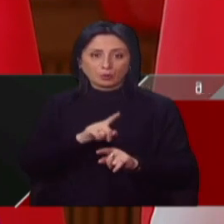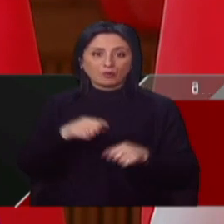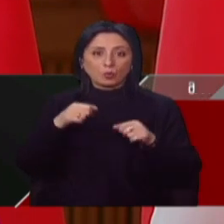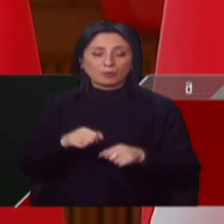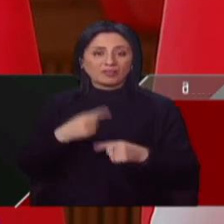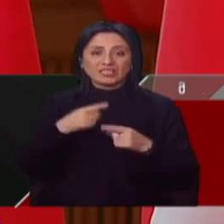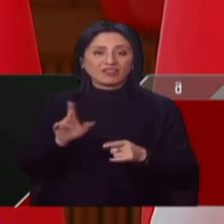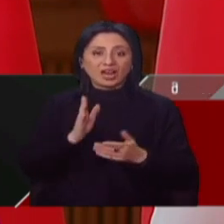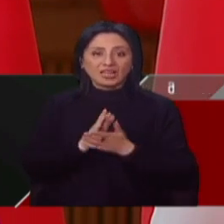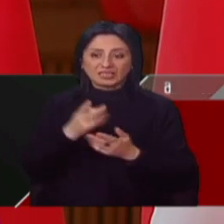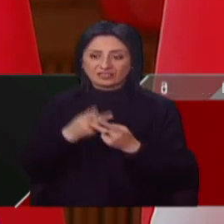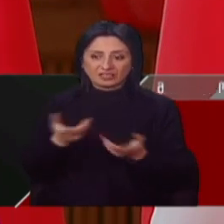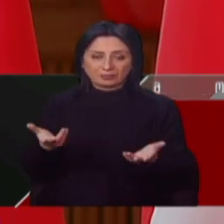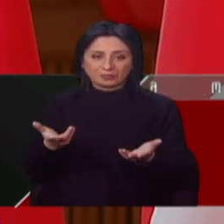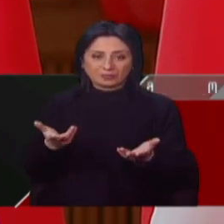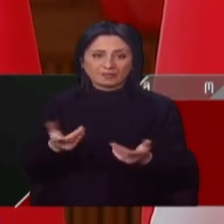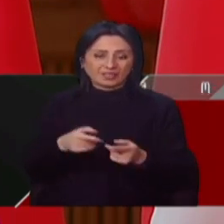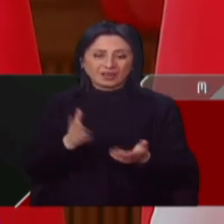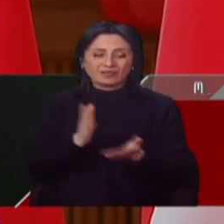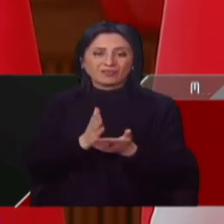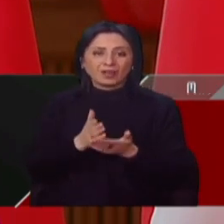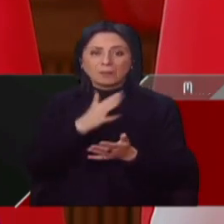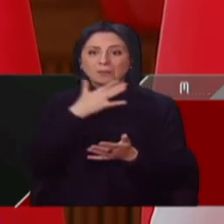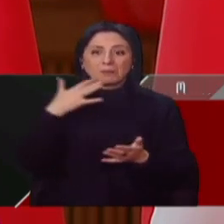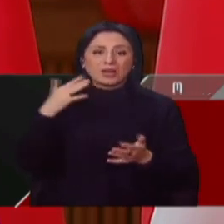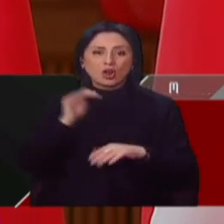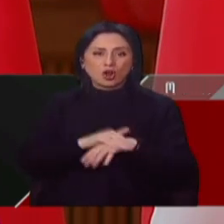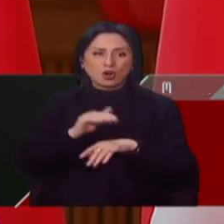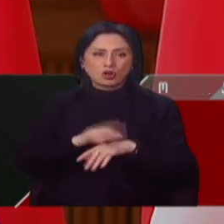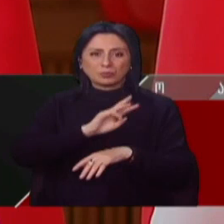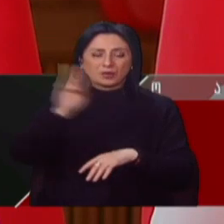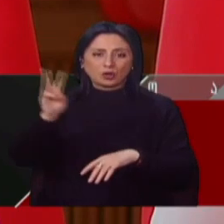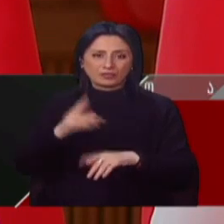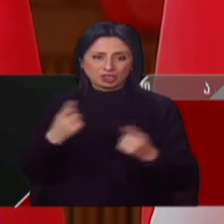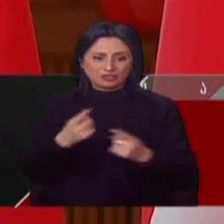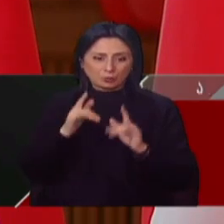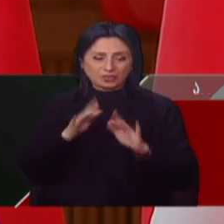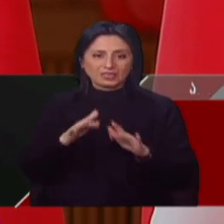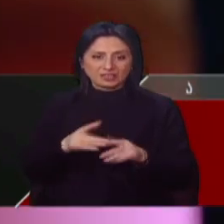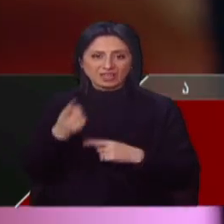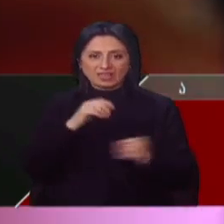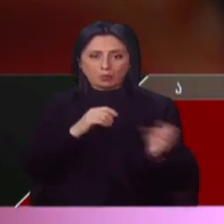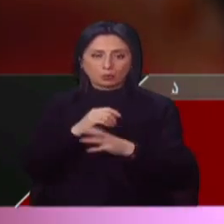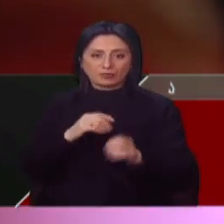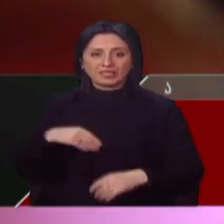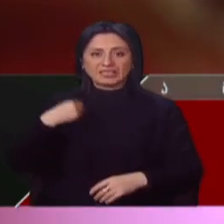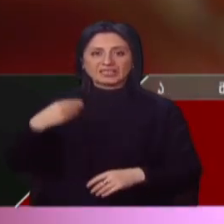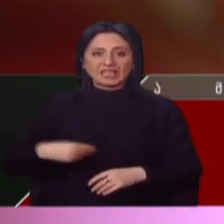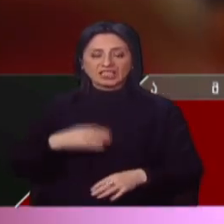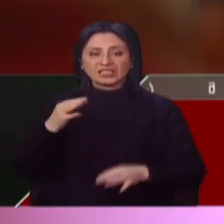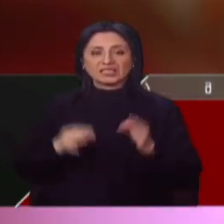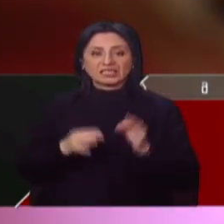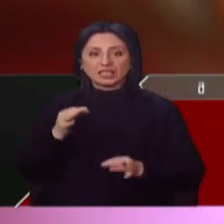cu arăvi nărzi, se crește ar arăvi nărzi dară. De să arse os milioane argumente Strasburg. Și rodi să ce o dobru să acel obiect ar mi-i leva gânsa. Strasburg își așa